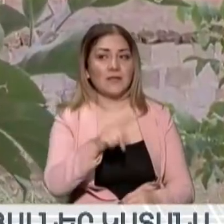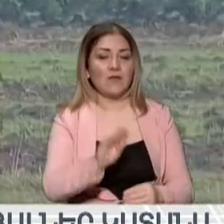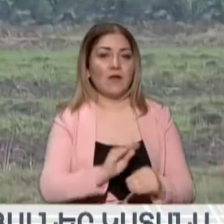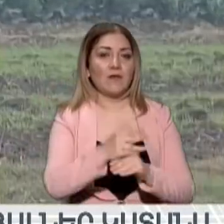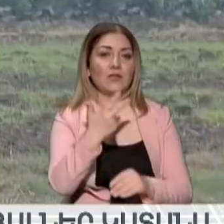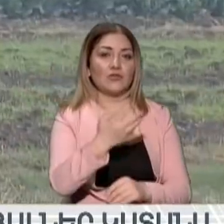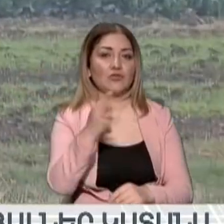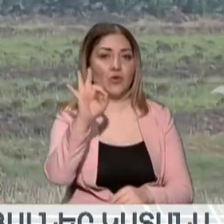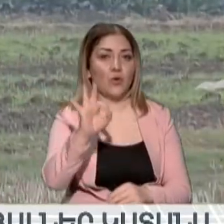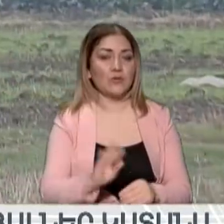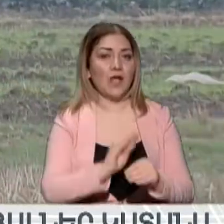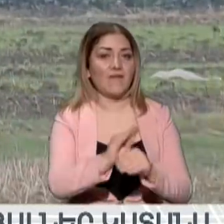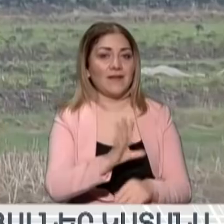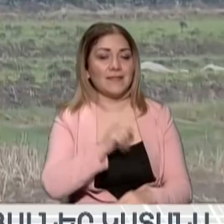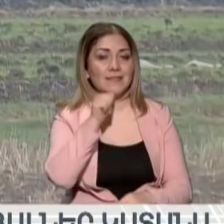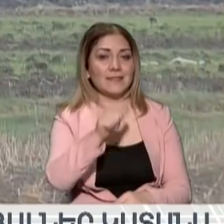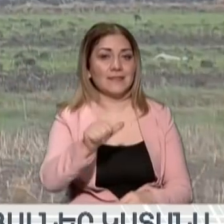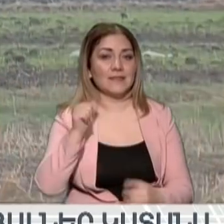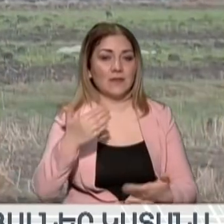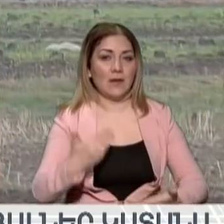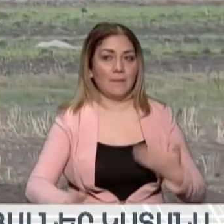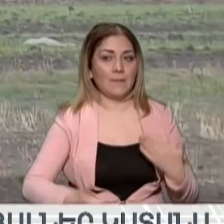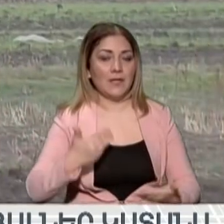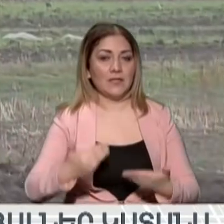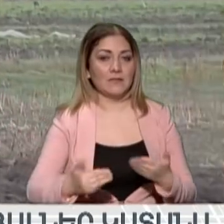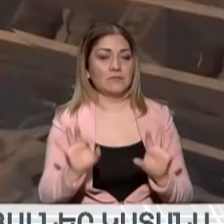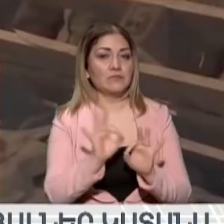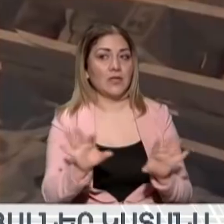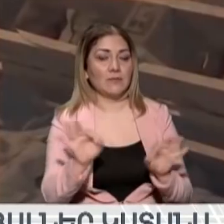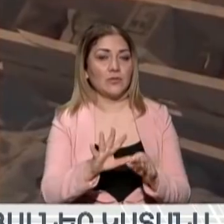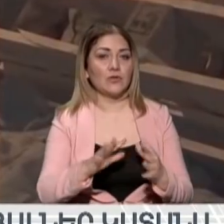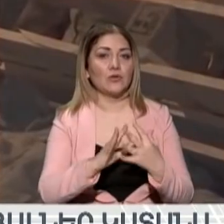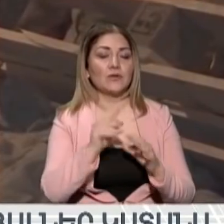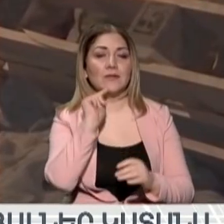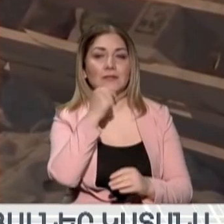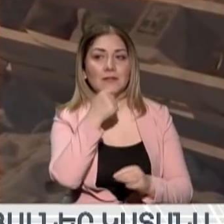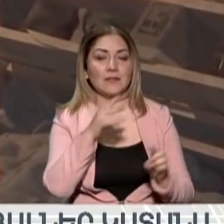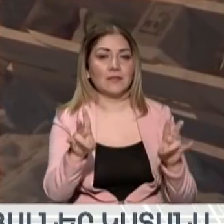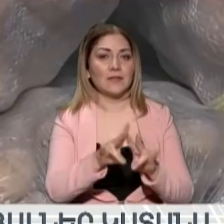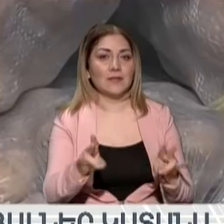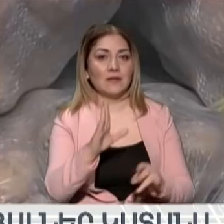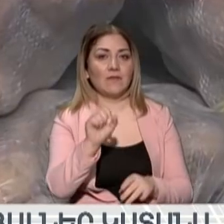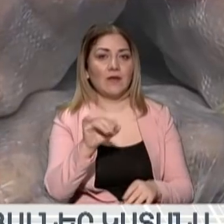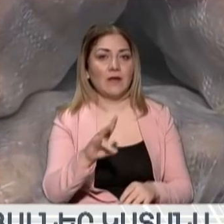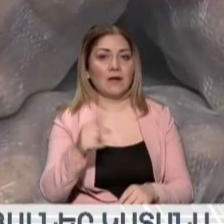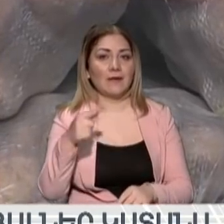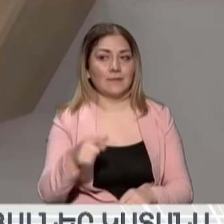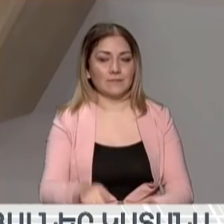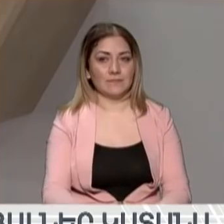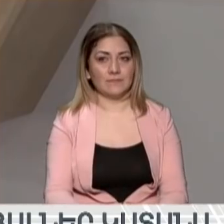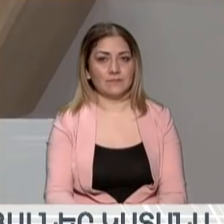է 3-ից 4%-ով նախորդ տարվա համեմատ։ Լուրերի հետ զրույցում հայտնել է Էկոնոմիկայի նախարար Վահան